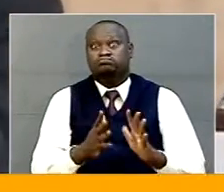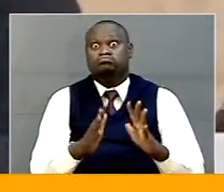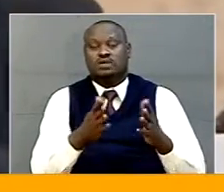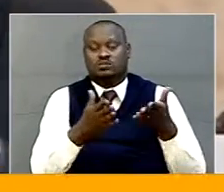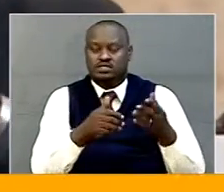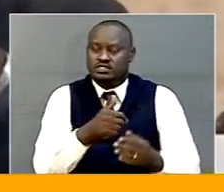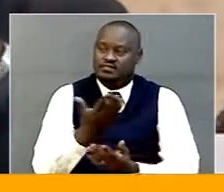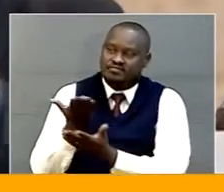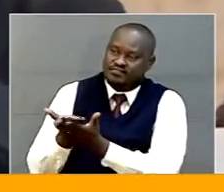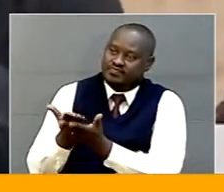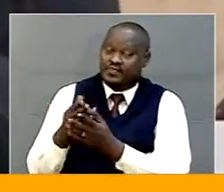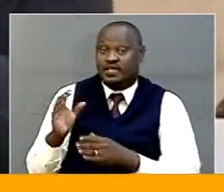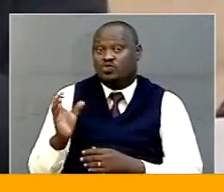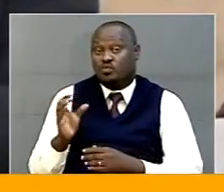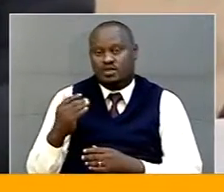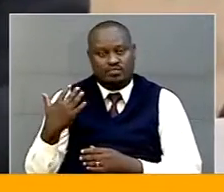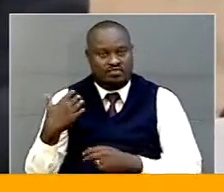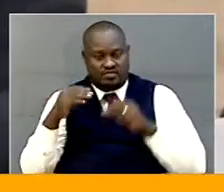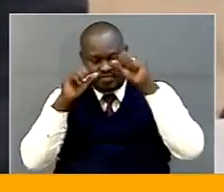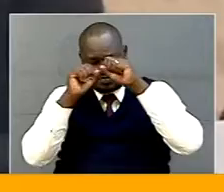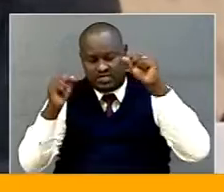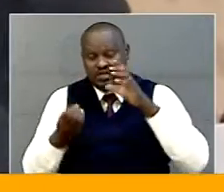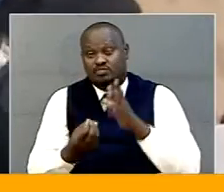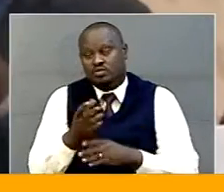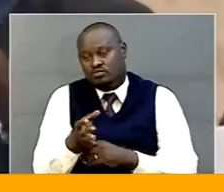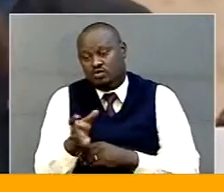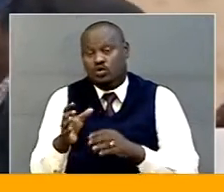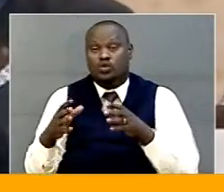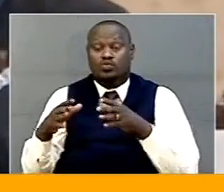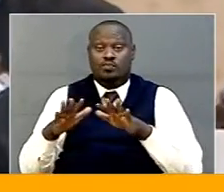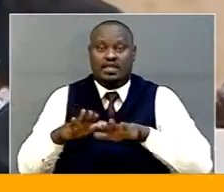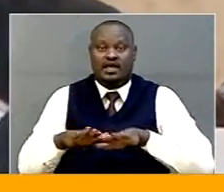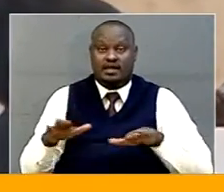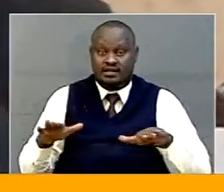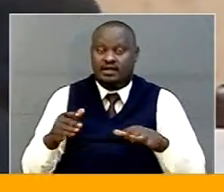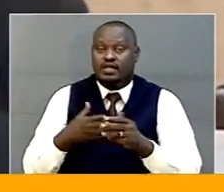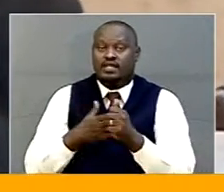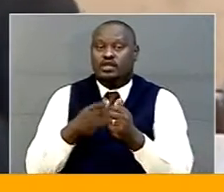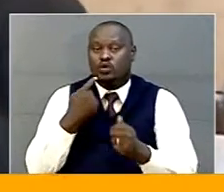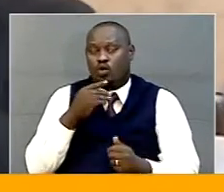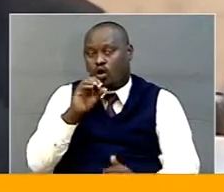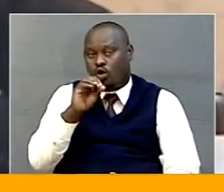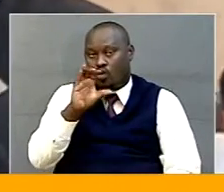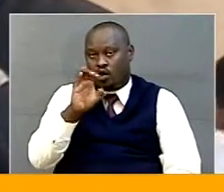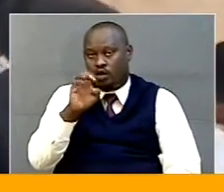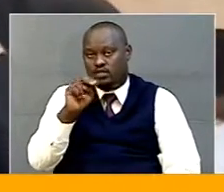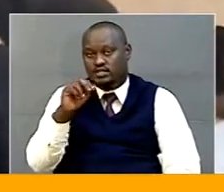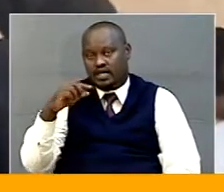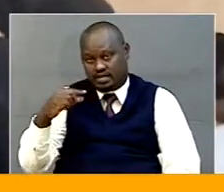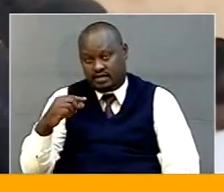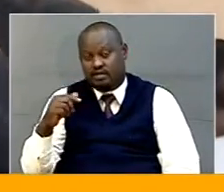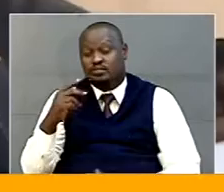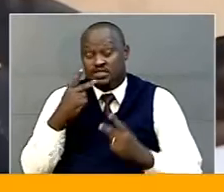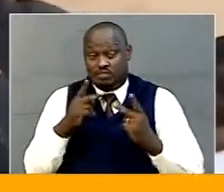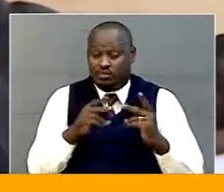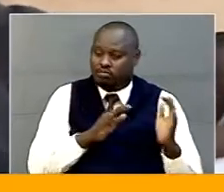eri abakakiiko akasibwa omukulembeze w'eggwanga ogonjoola enkaayana z'ettaka nga kakulirwa Edward Ochen Sande nga bunambiro bano